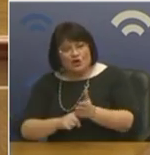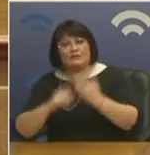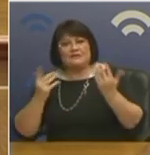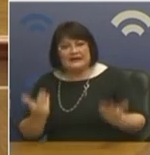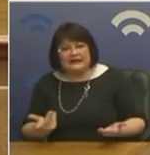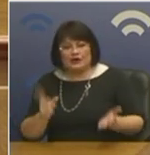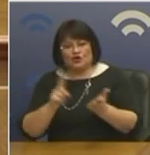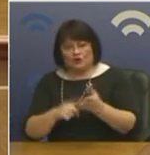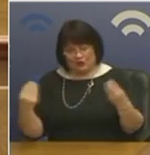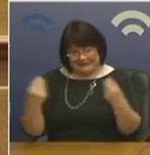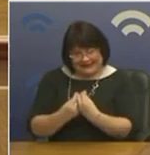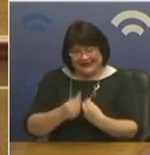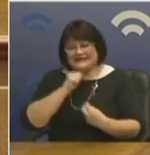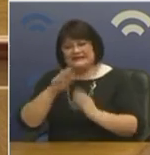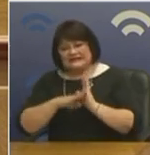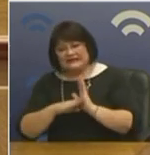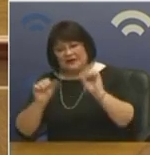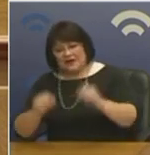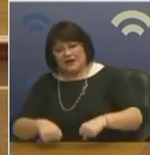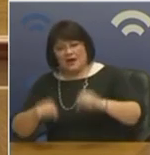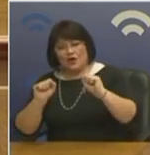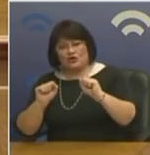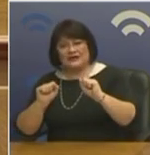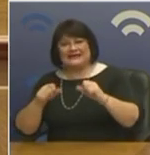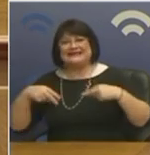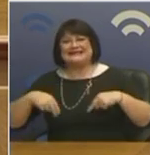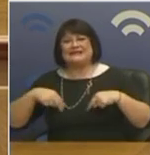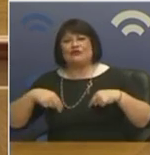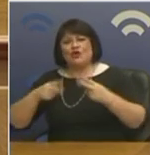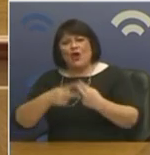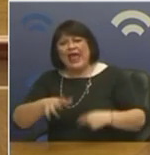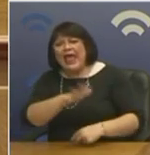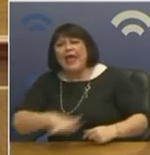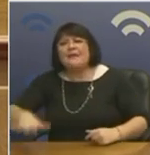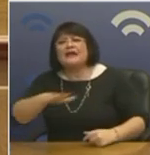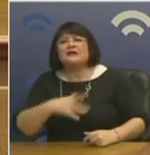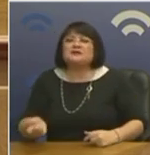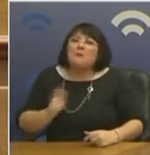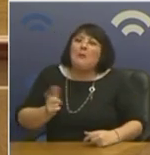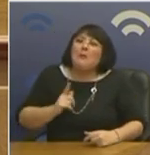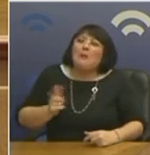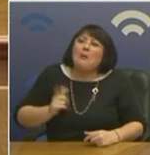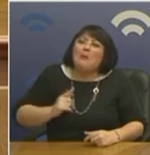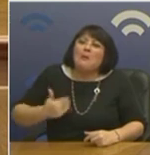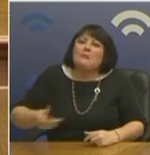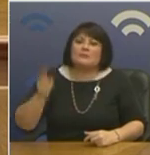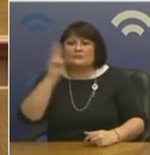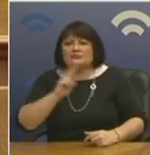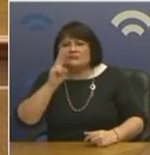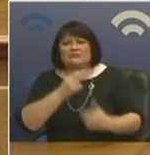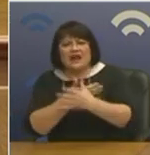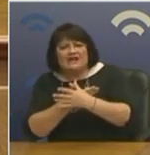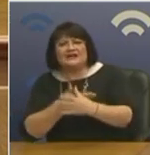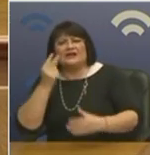είναι συμβατός με το Σύνταγμα ή ασύμβατος. Να μην πηγαίνουμε στο στέκι να περιμένουμε 5 χρόνια αν είναι ο ασυνταγματικός ή συνταγματικός ο νόμος. Ρωσία, Βουλγαρία, Ρουμανία,